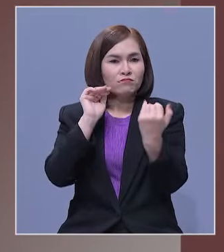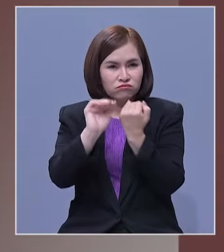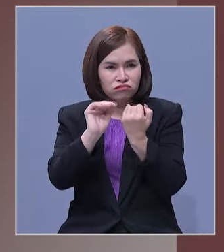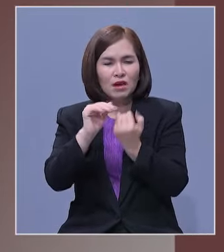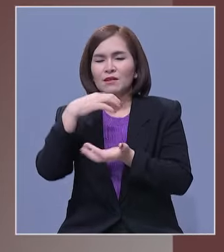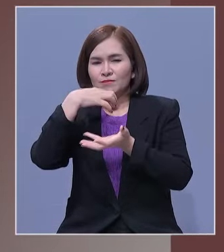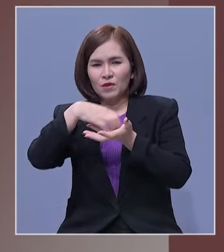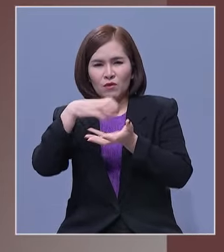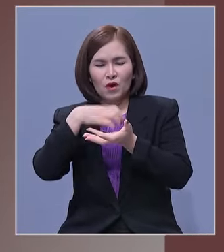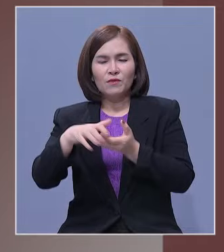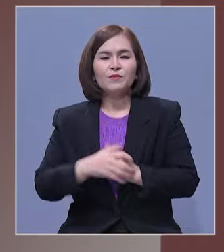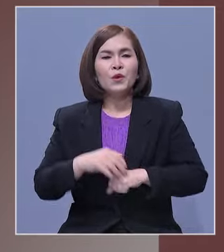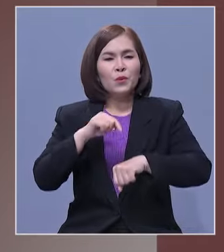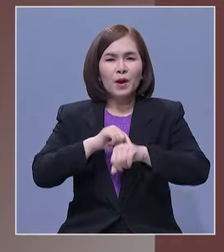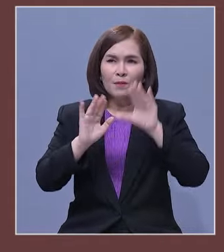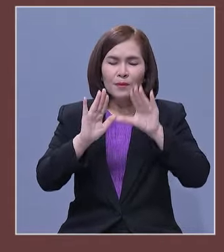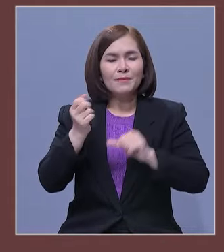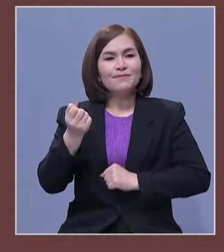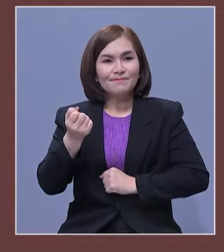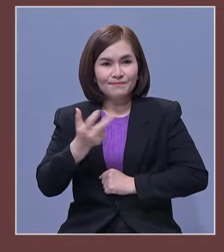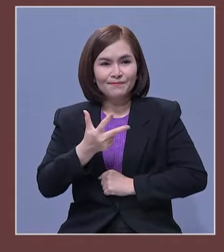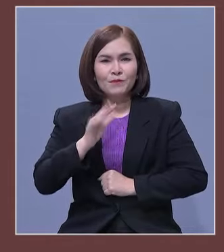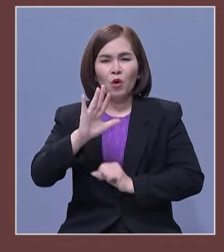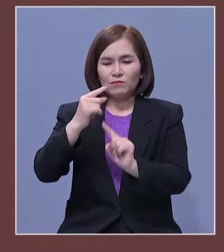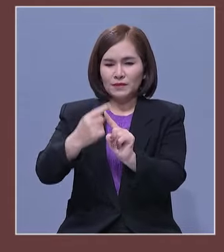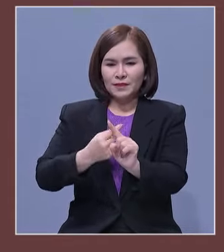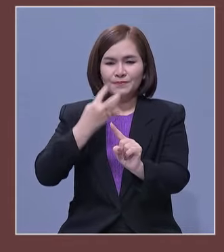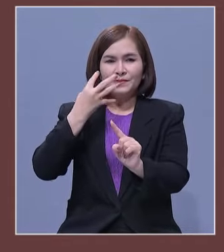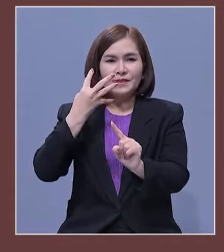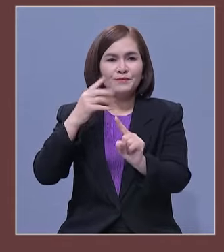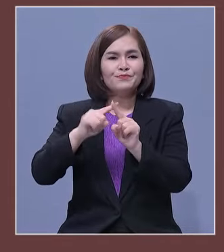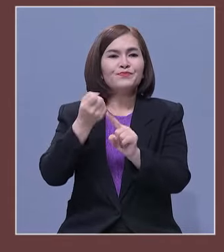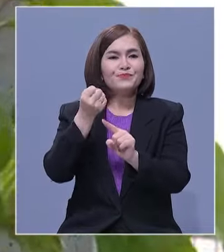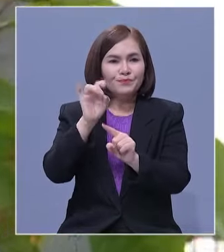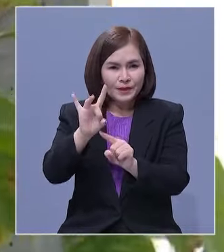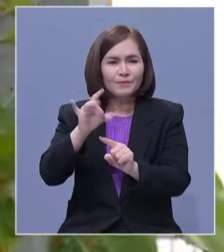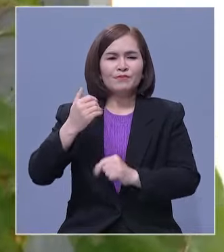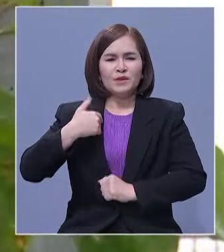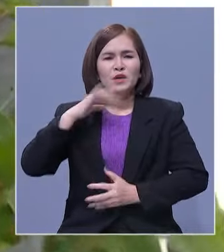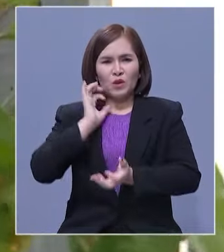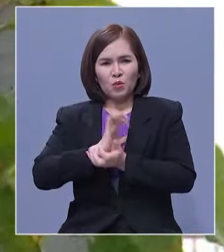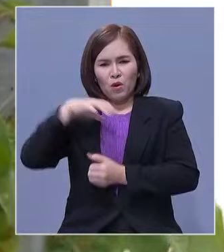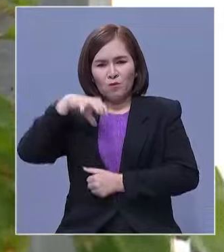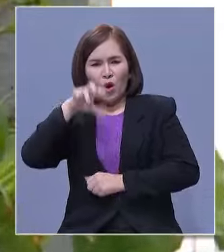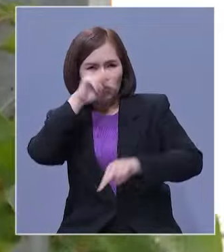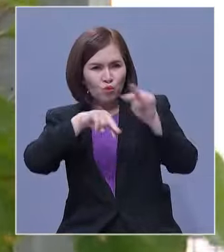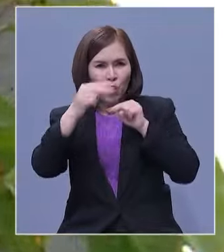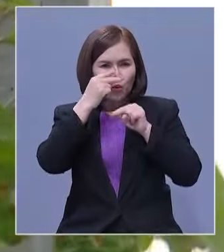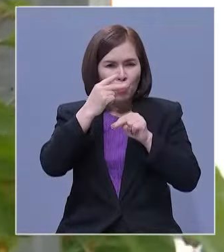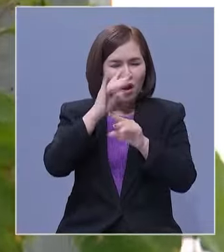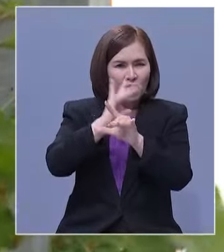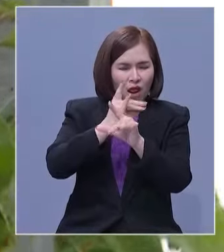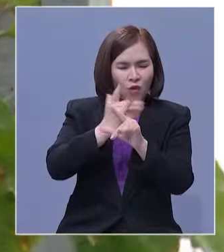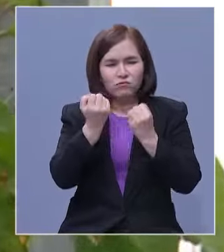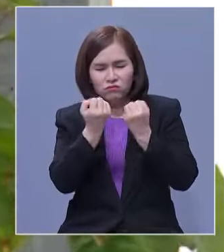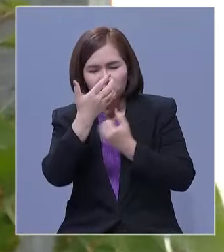บอกแบบนี้ว่าเหตุเกิดประมาณสัก 3:00นของวันที่ 18เมษายนตำรวจตั้งด่านตรวจวัดปริมาณแอลกอฮอล์อยู่